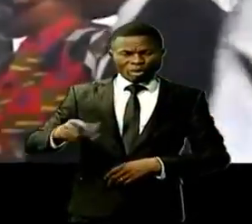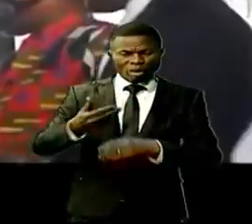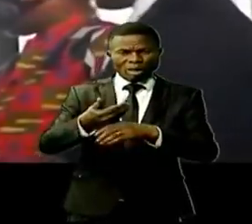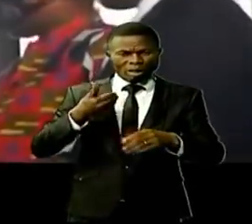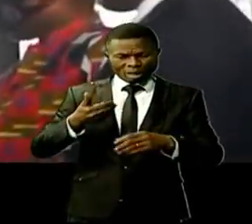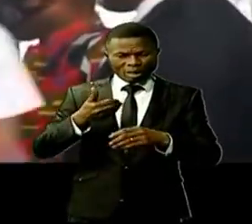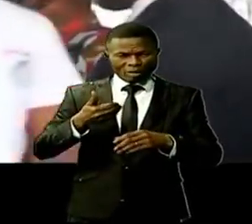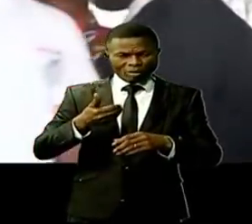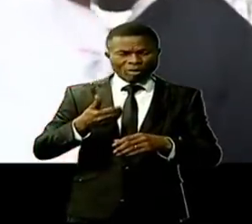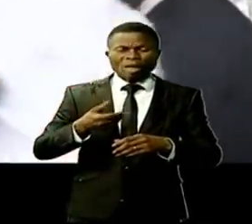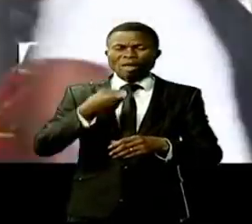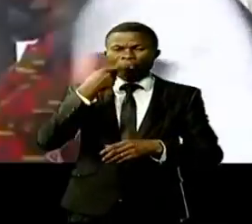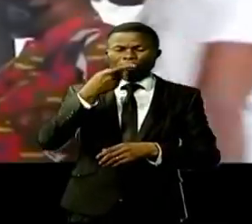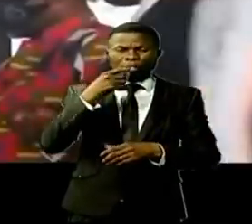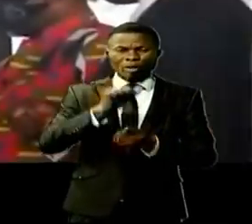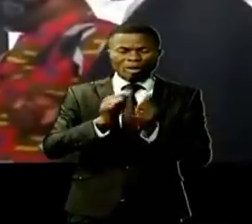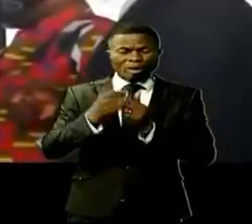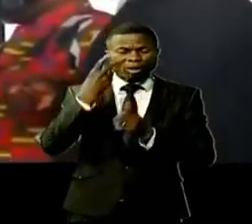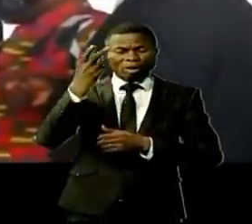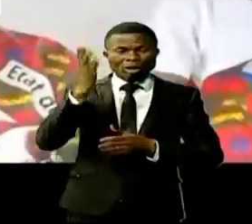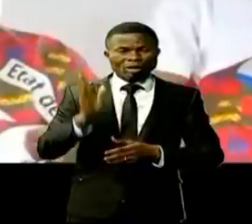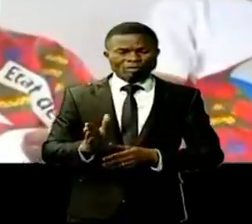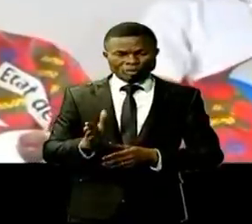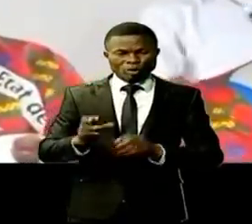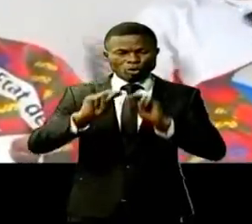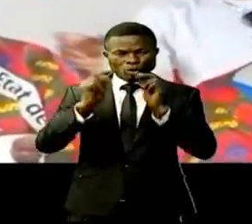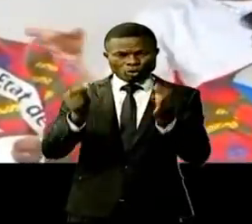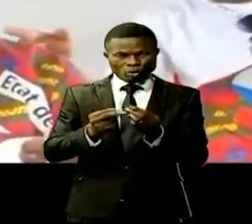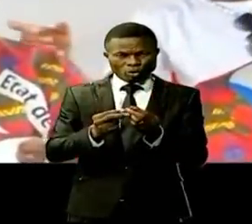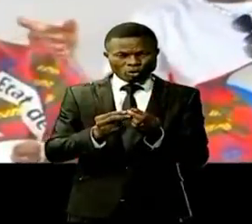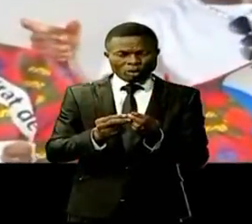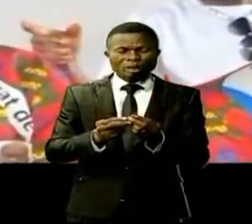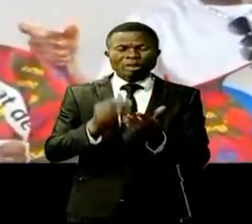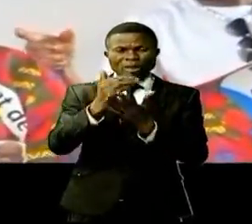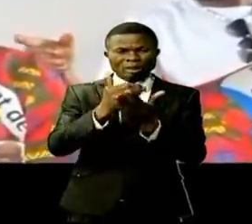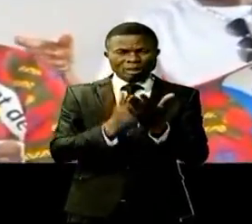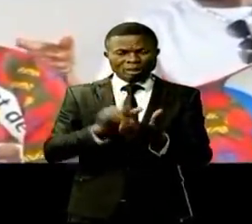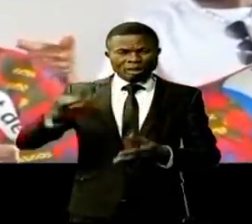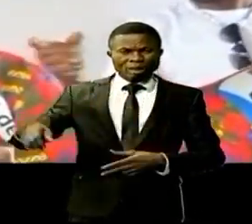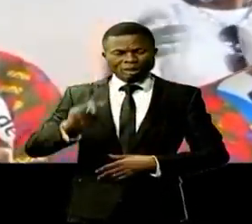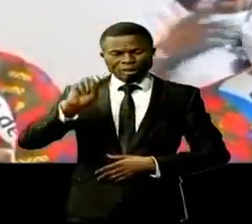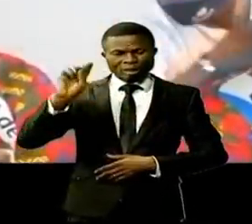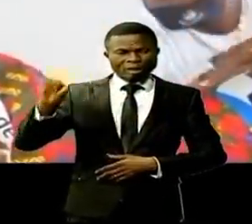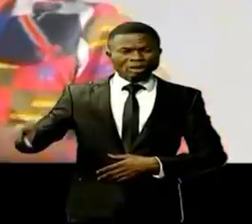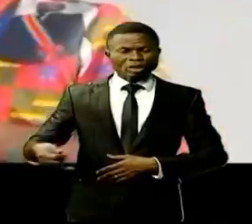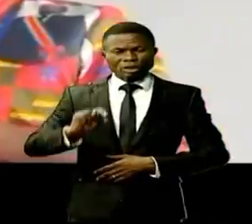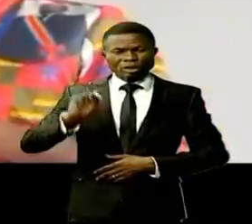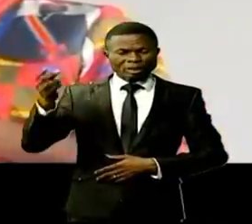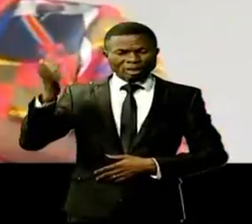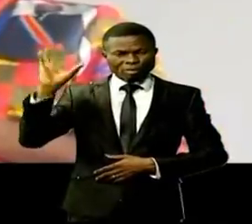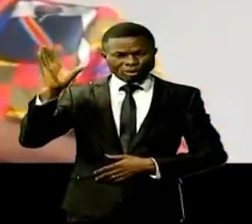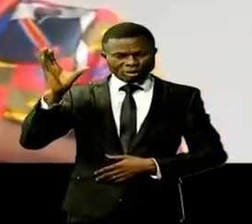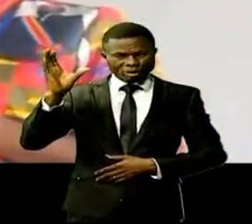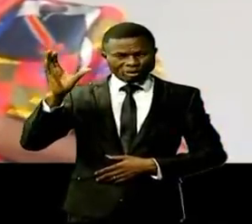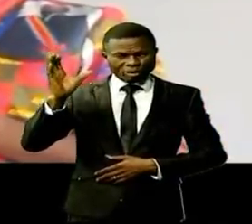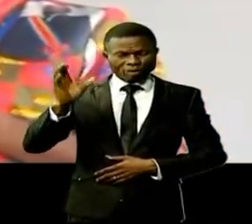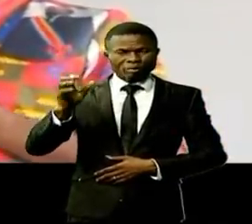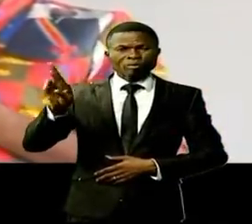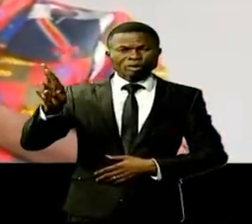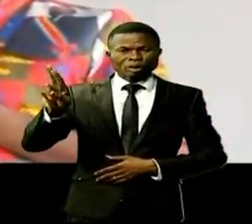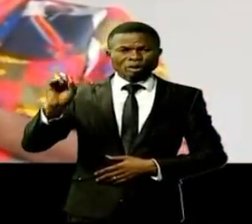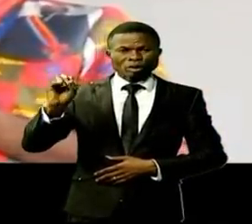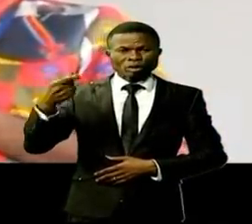de congratuler les visionnaires de la FARC pour ne pas les citer, Jean-Pierre Kasusula Kilichofaiti, Roger